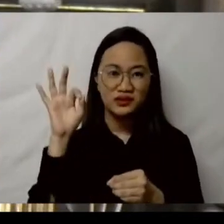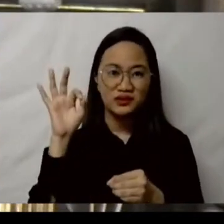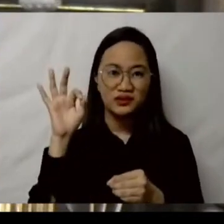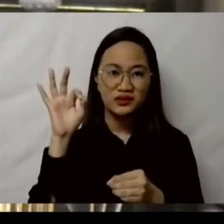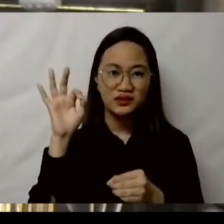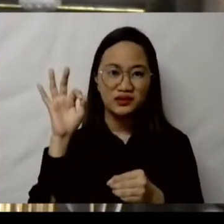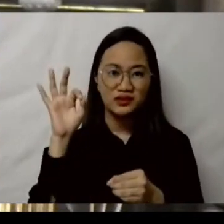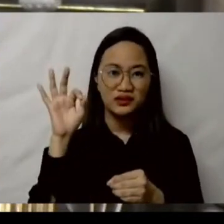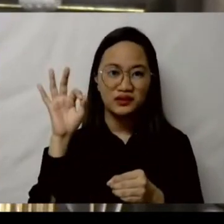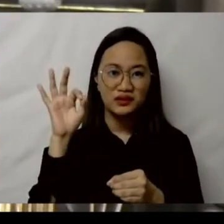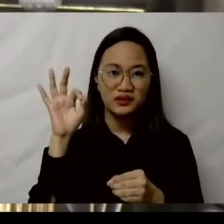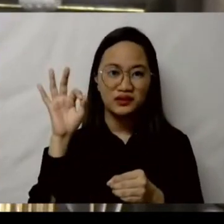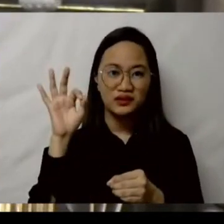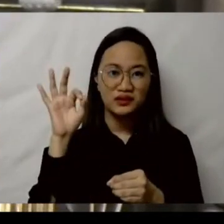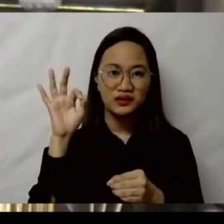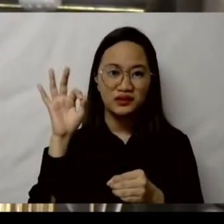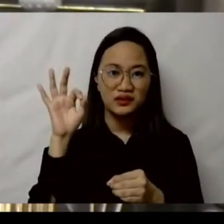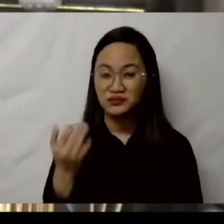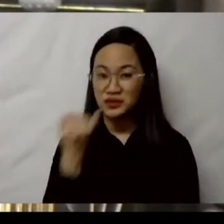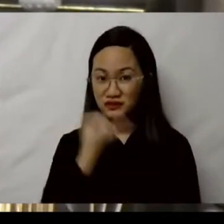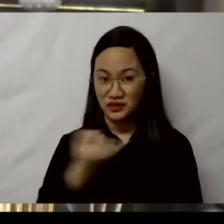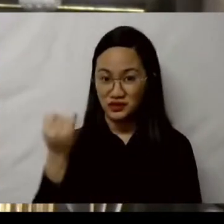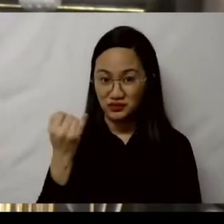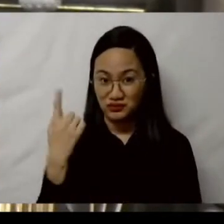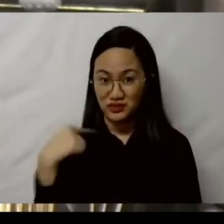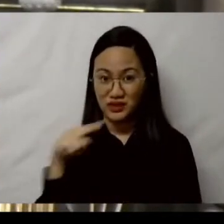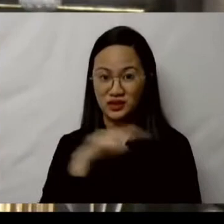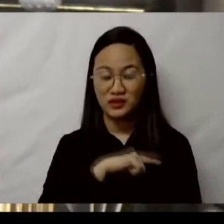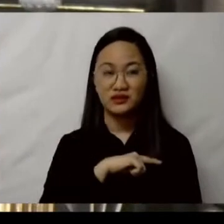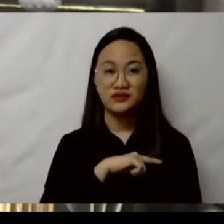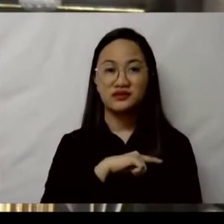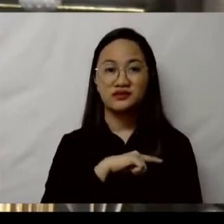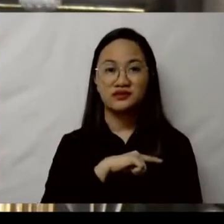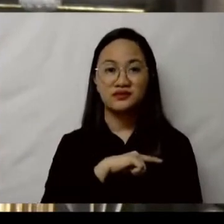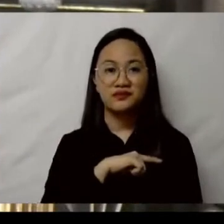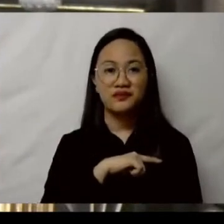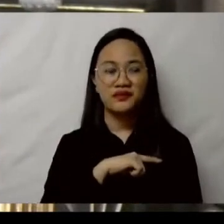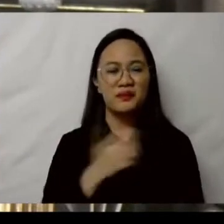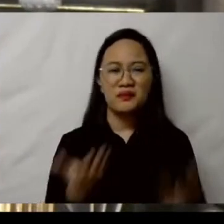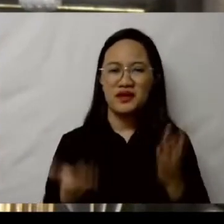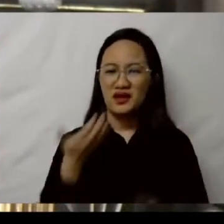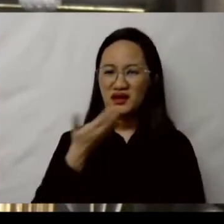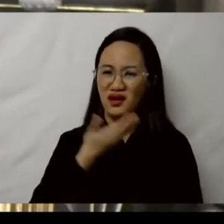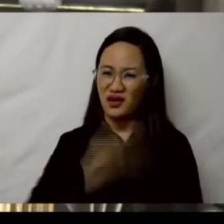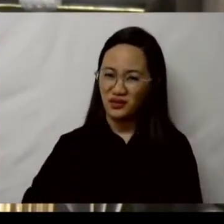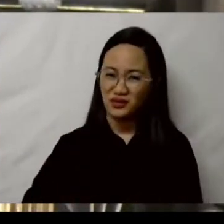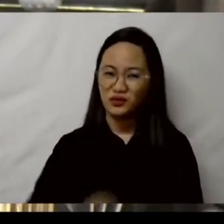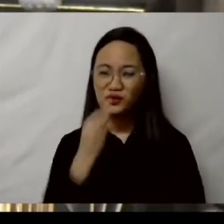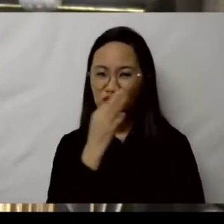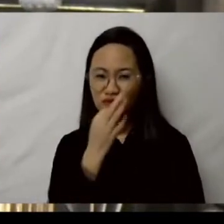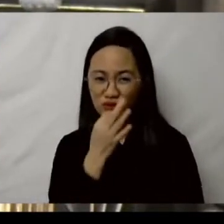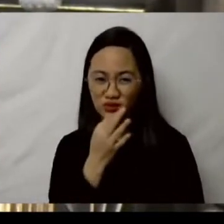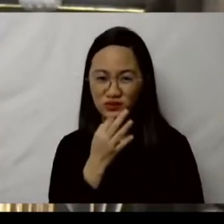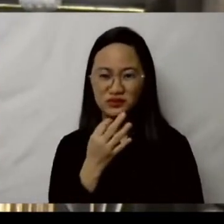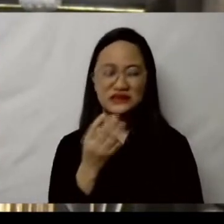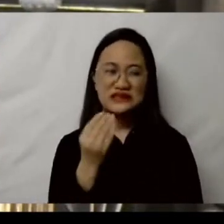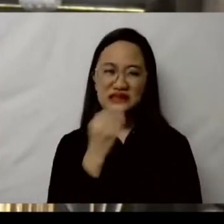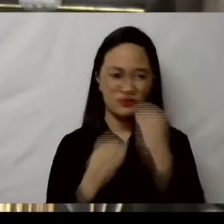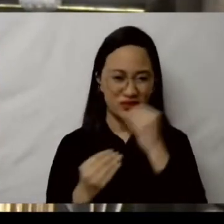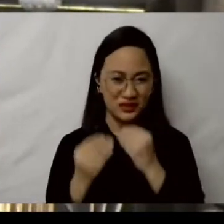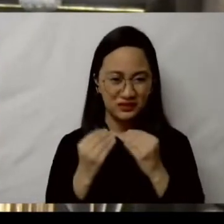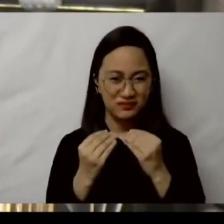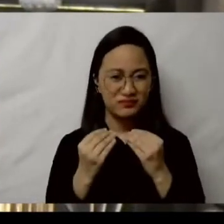This might be an invitation for us na inasmuch as we hunger for food that would feed us, feed our body, the Lord